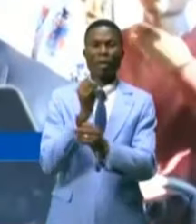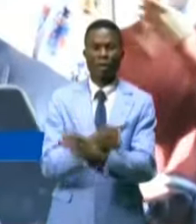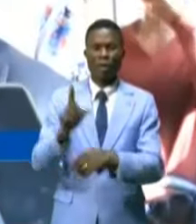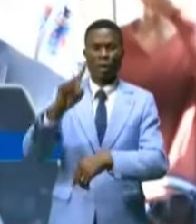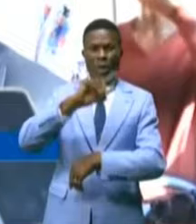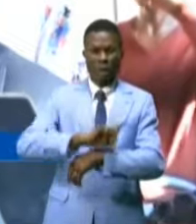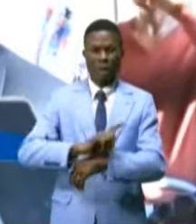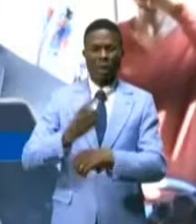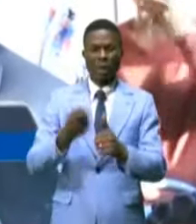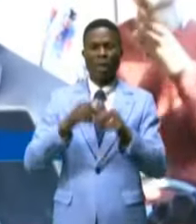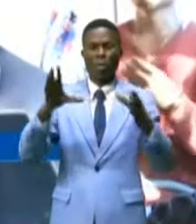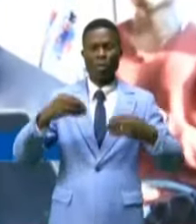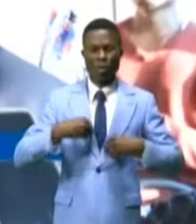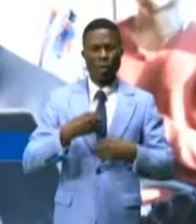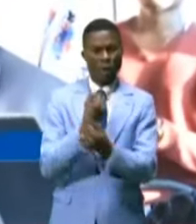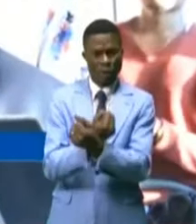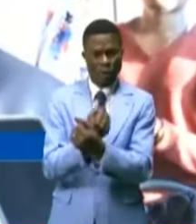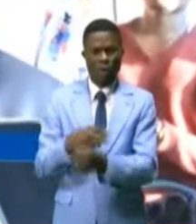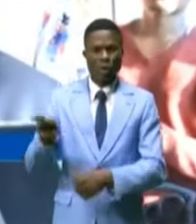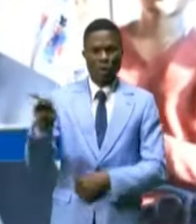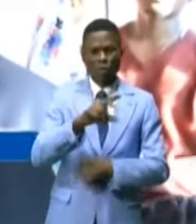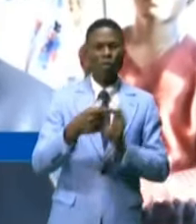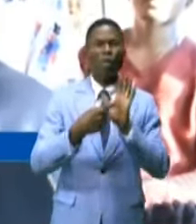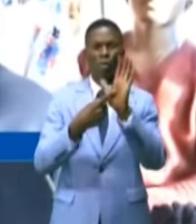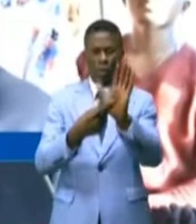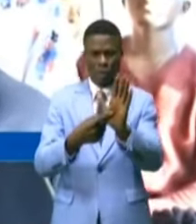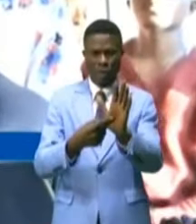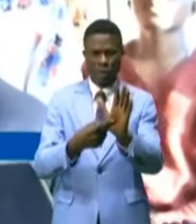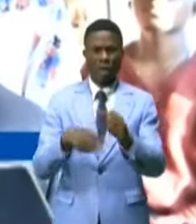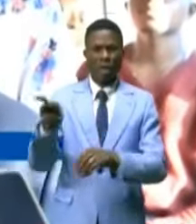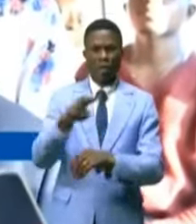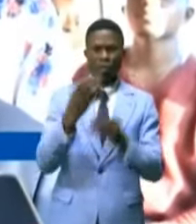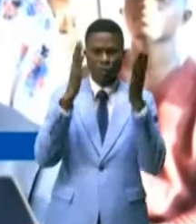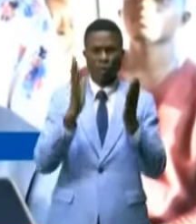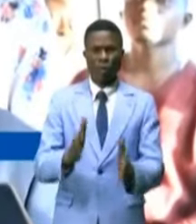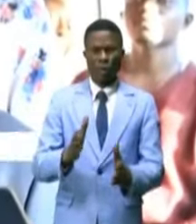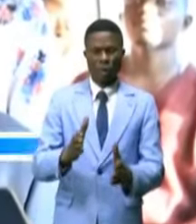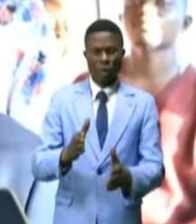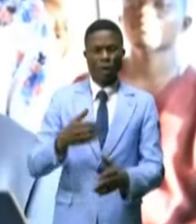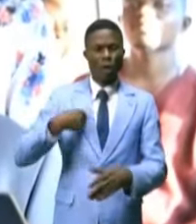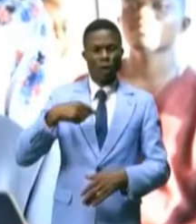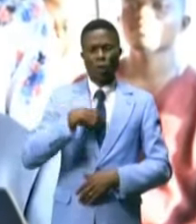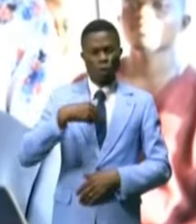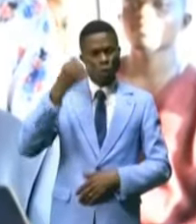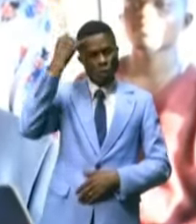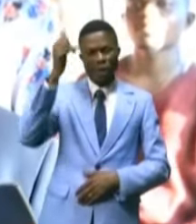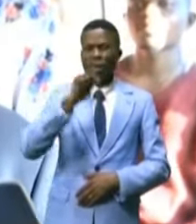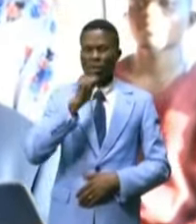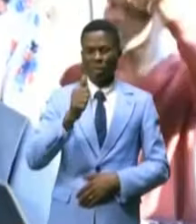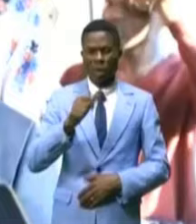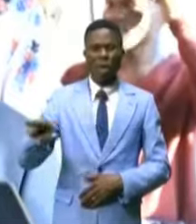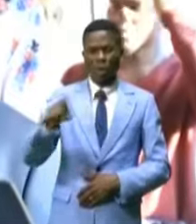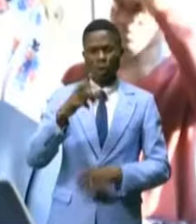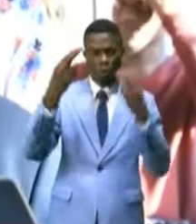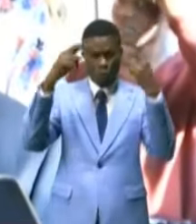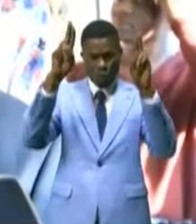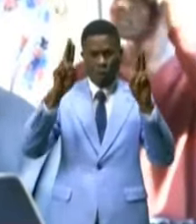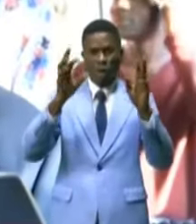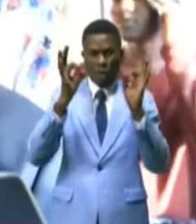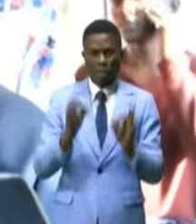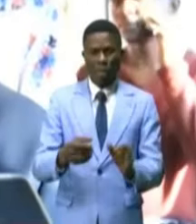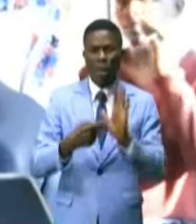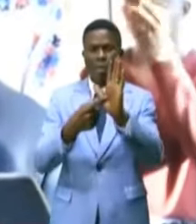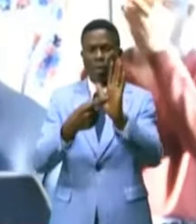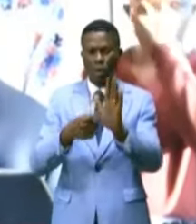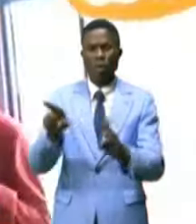d'abord reconnaître la discipline dont vous avez fait preuve. D'aucuns ne pensent pas que nous tiendrons, mais vous avez fait preuve